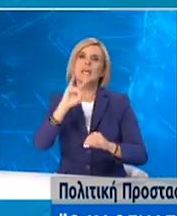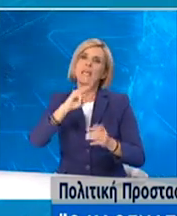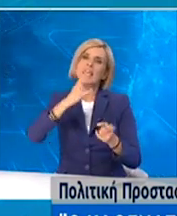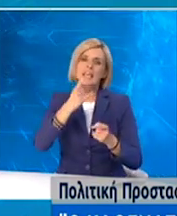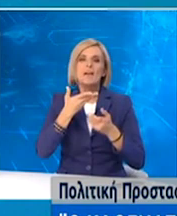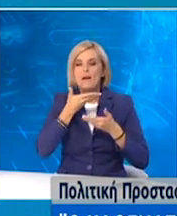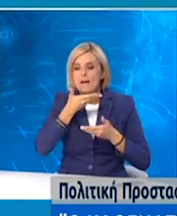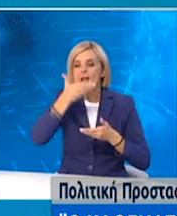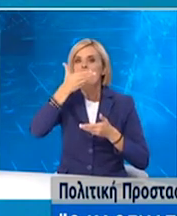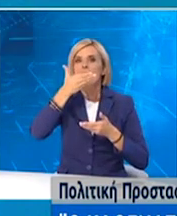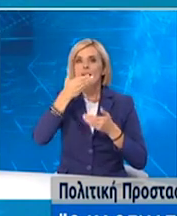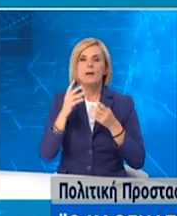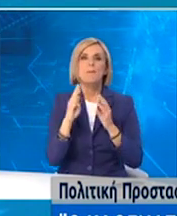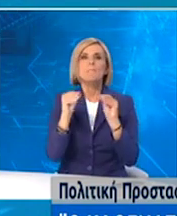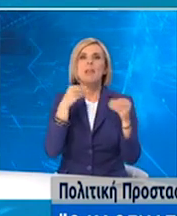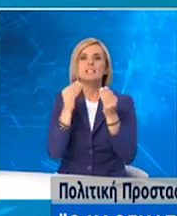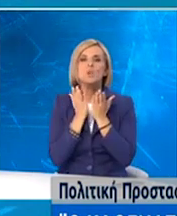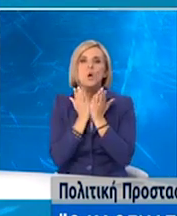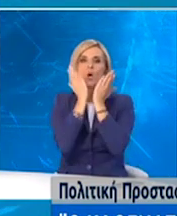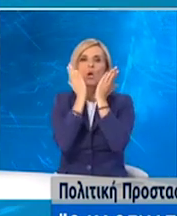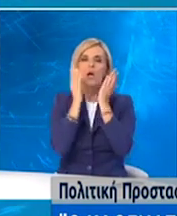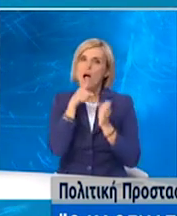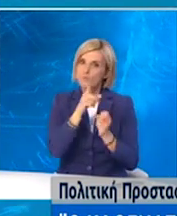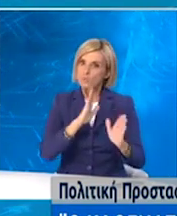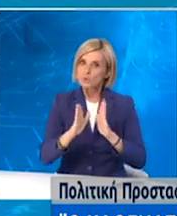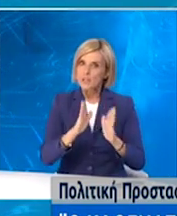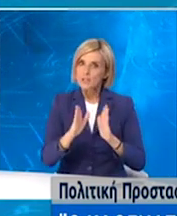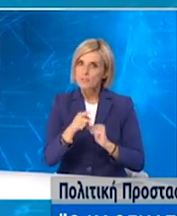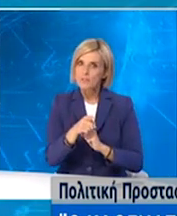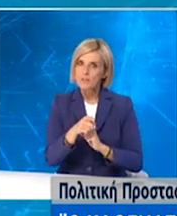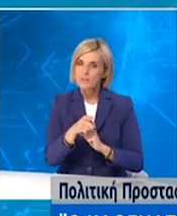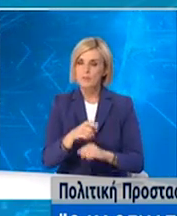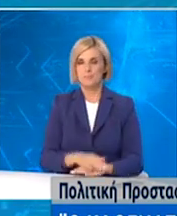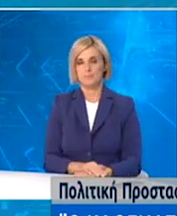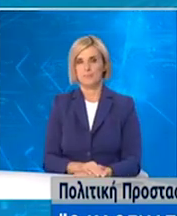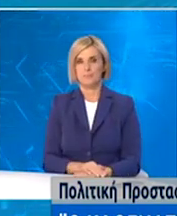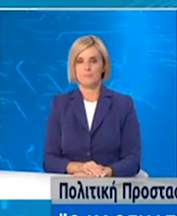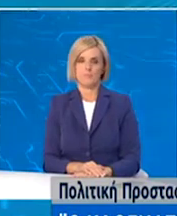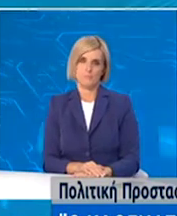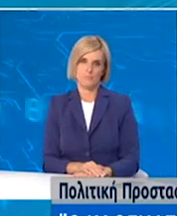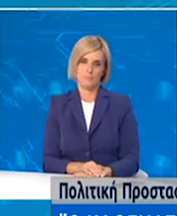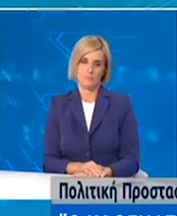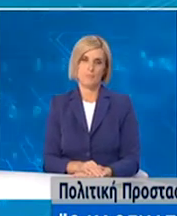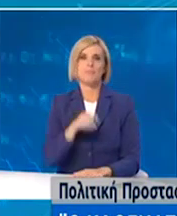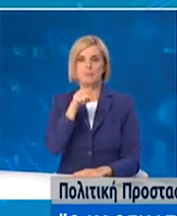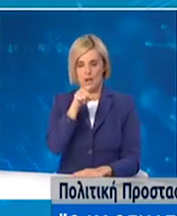αφήνουν ακάλυπτα άλλα σημεία? Ωραία. Αυτό είναι ένα θέμα που πιστέψτε με είναι ένα θέμα καθαρά